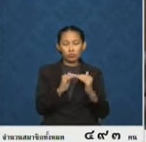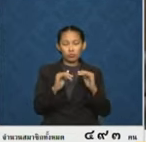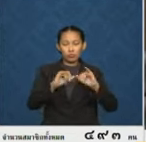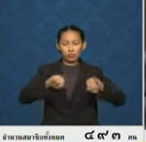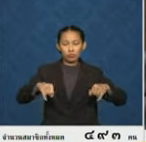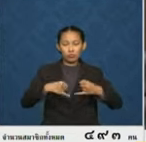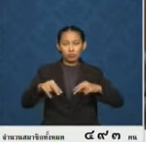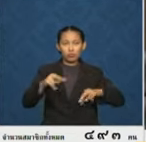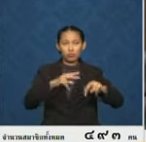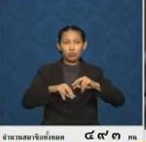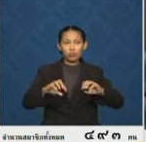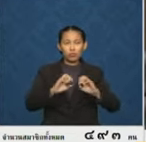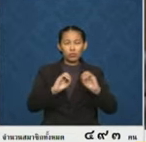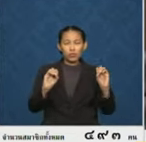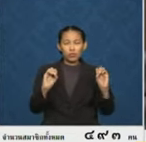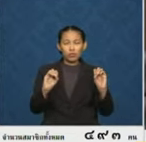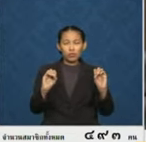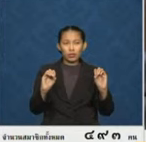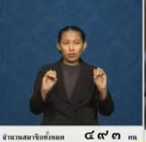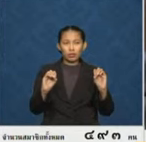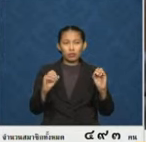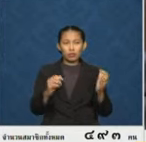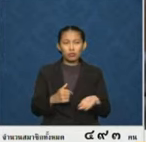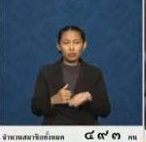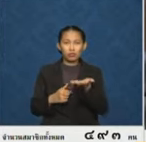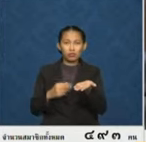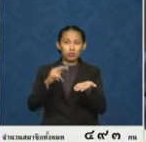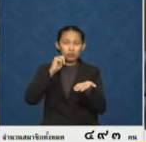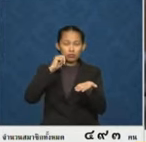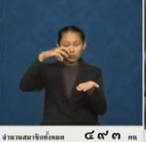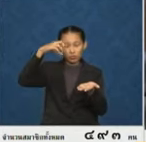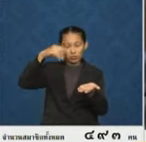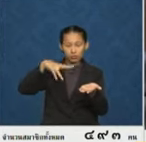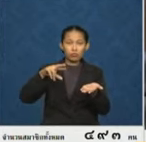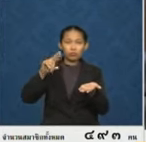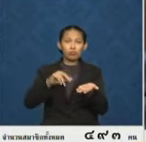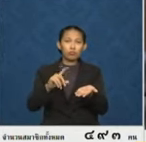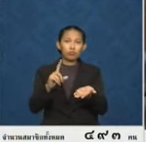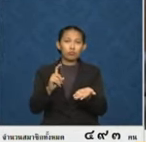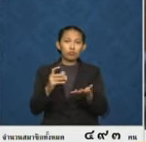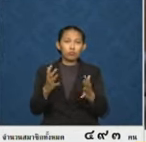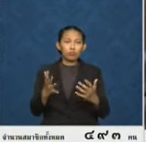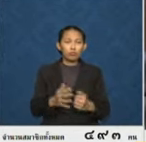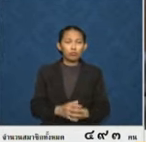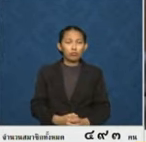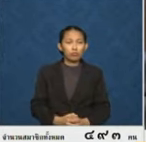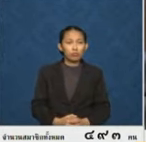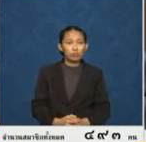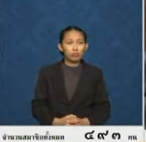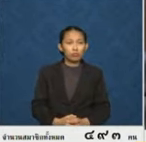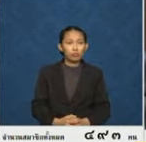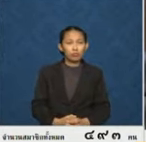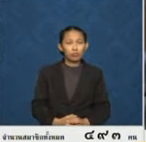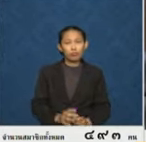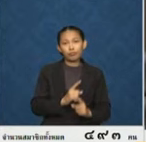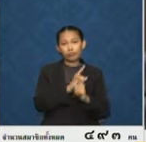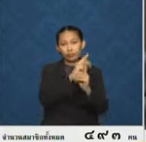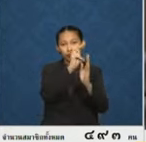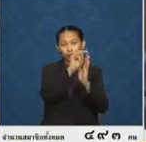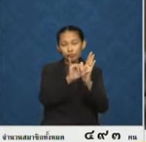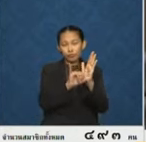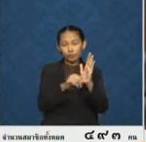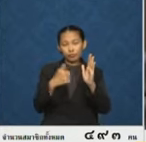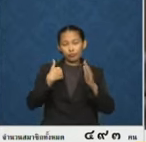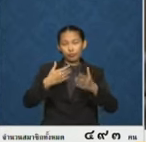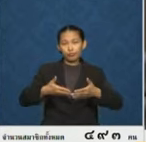ครองเพื่อจะนำไปขอไฟและน้ำใช้ได้ตามนโยบายดังกล่าวได้มีการ